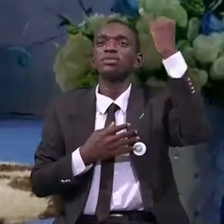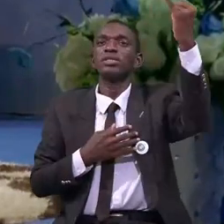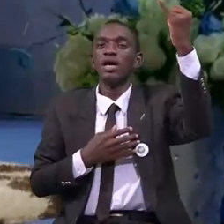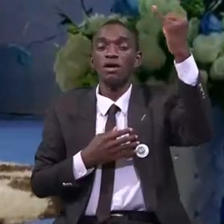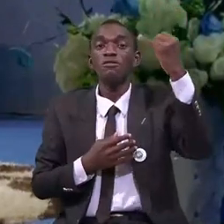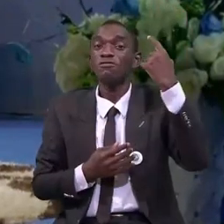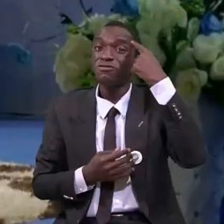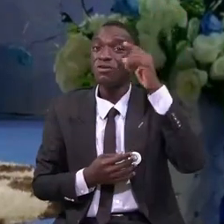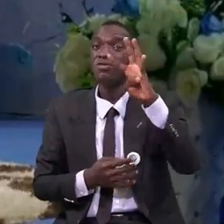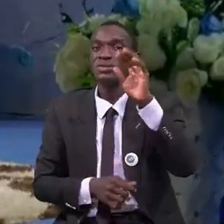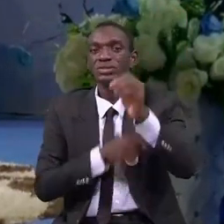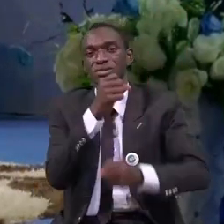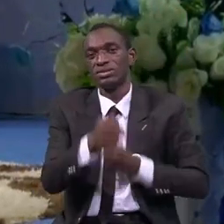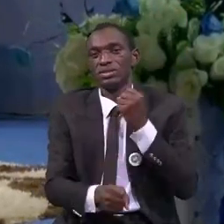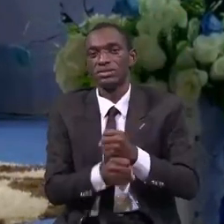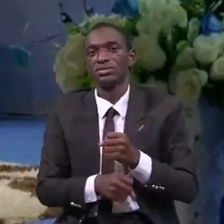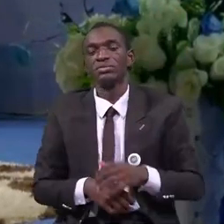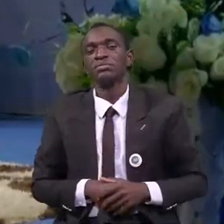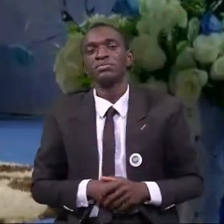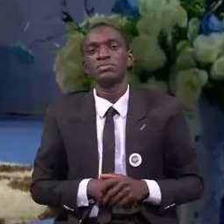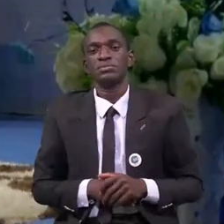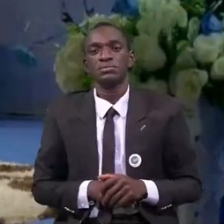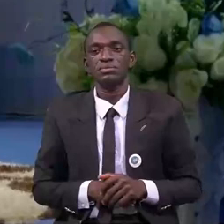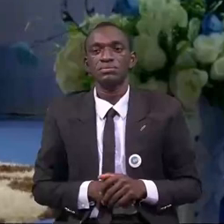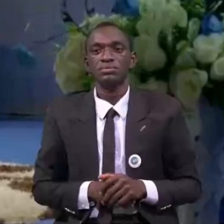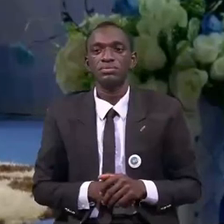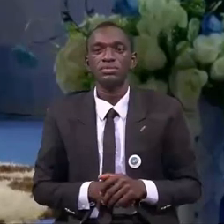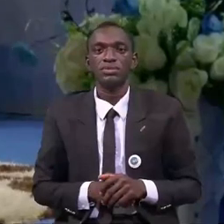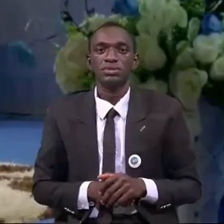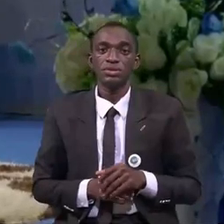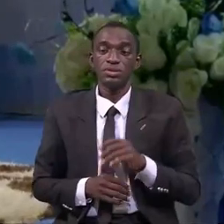et une idée circul dans son cerveau pendant 40